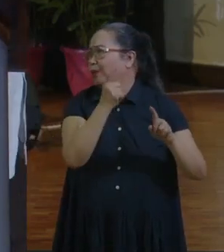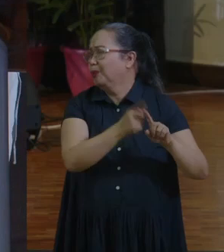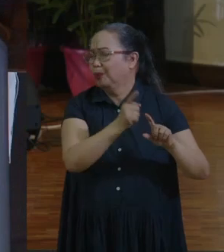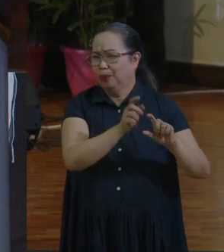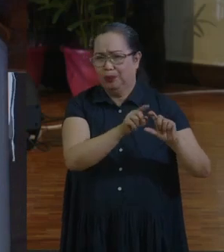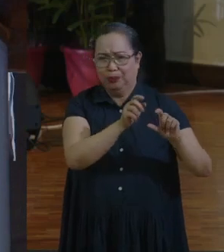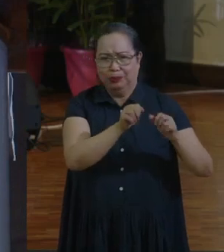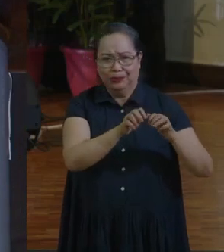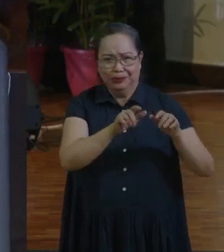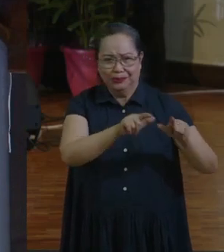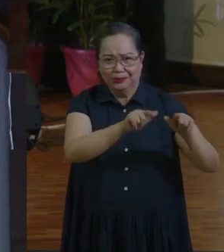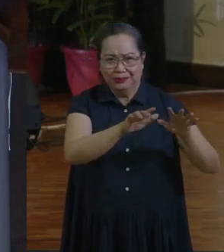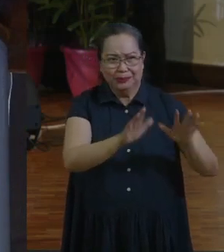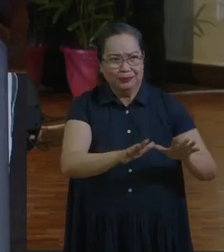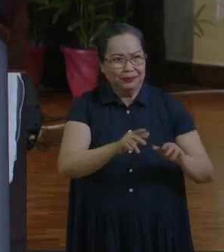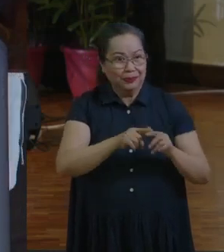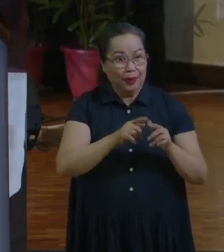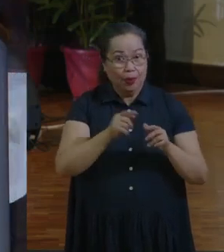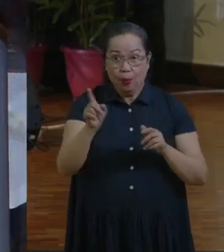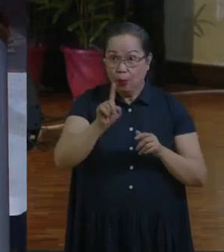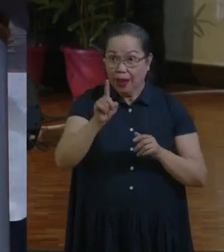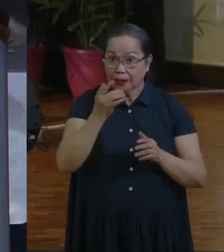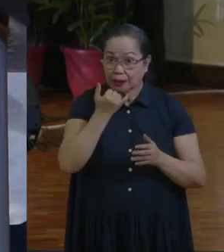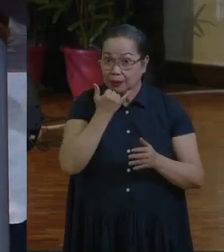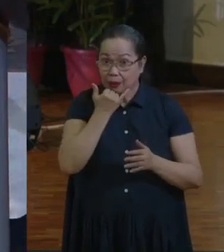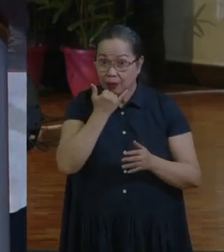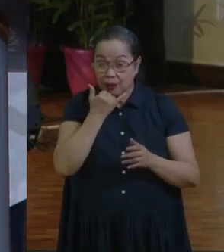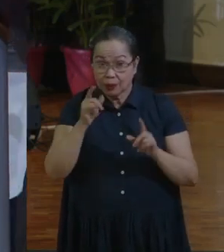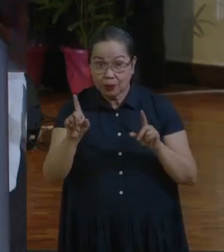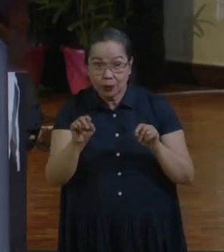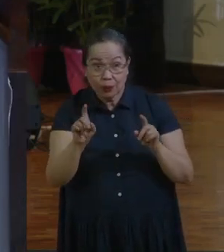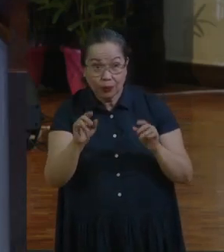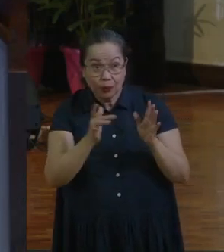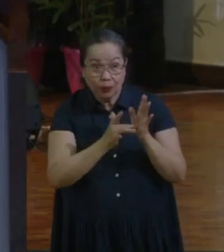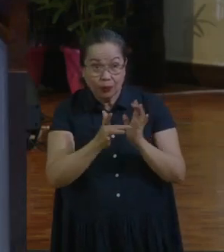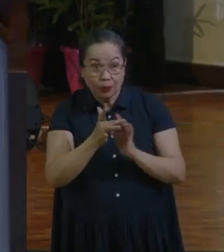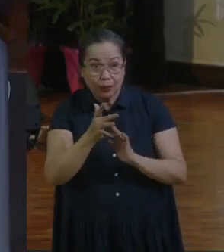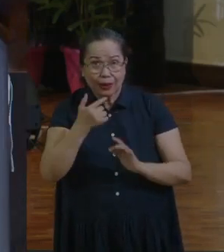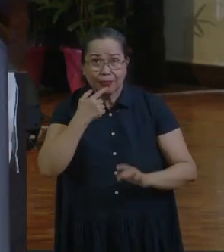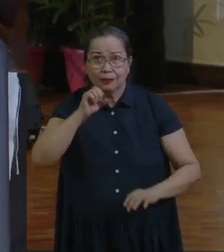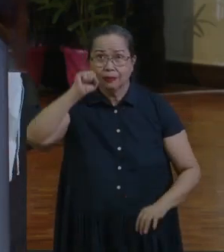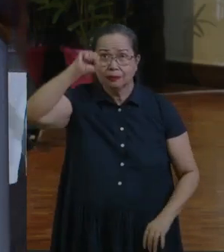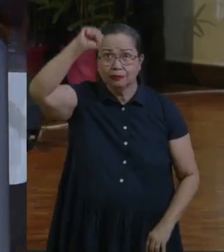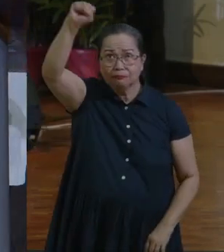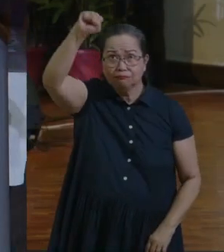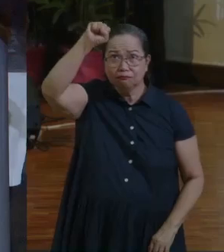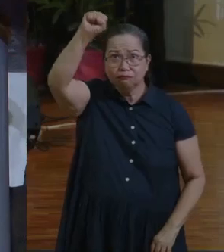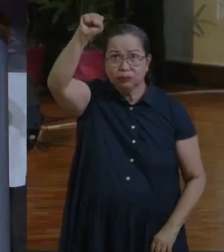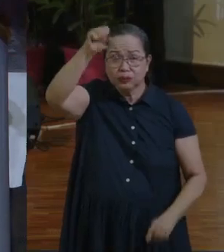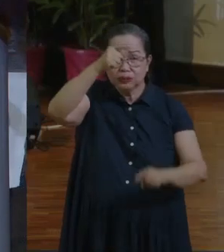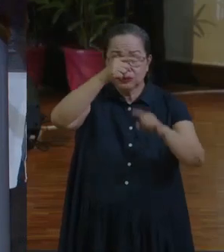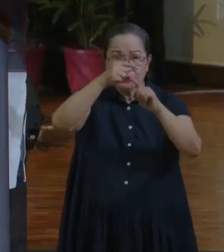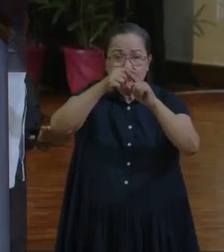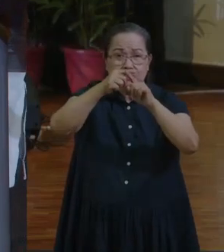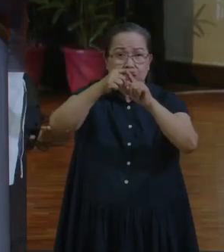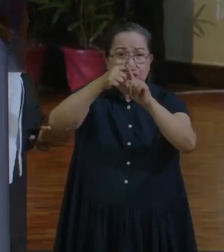27:23, and he said, why? What evil has he done? But they shouted all the more, let him be